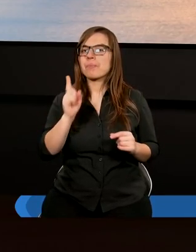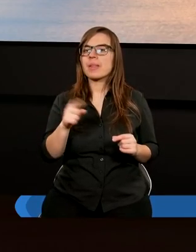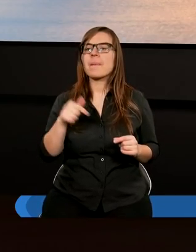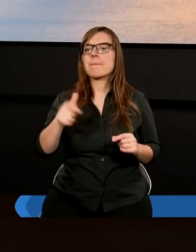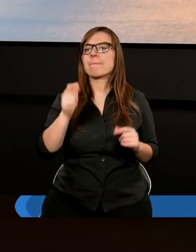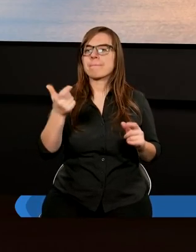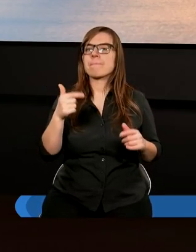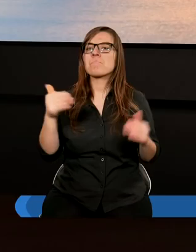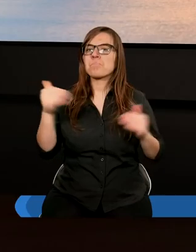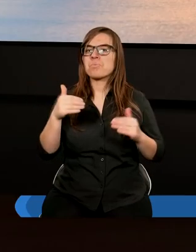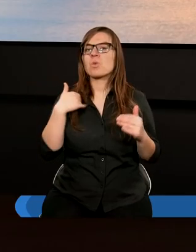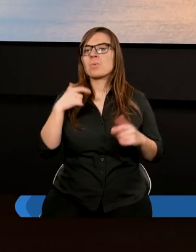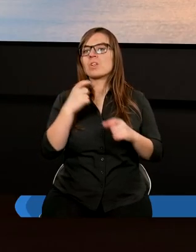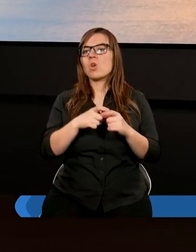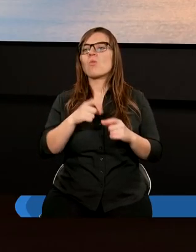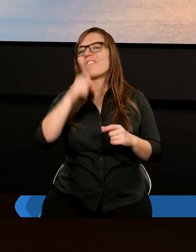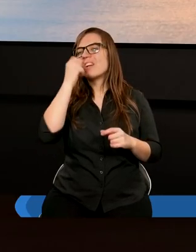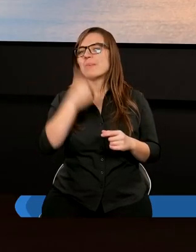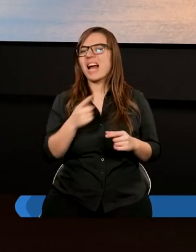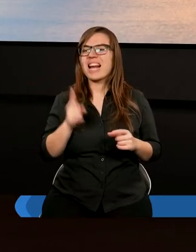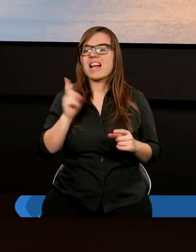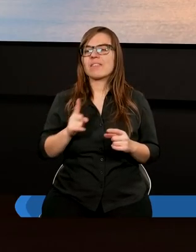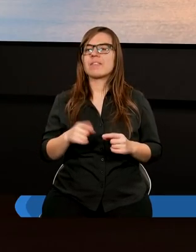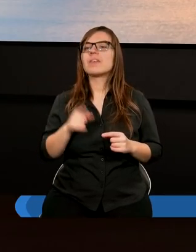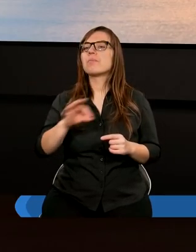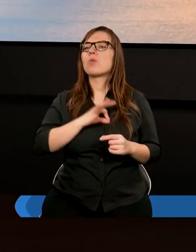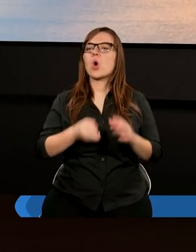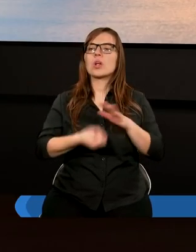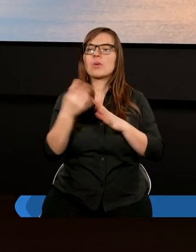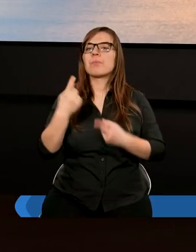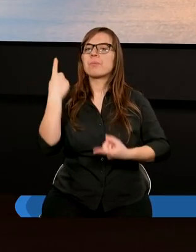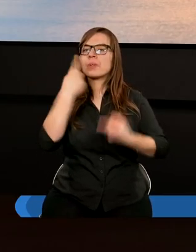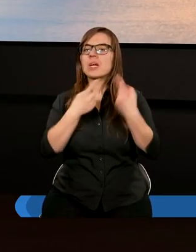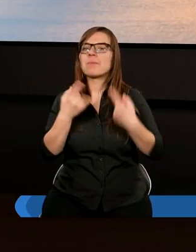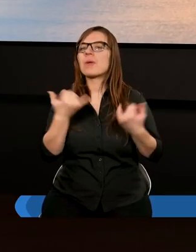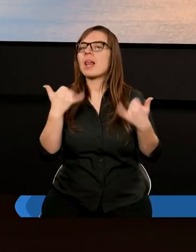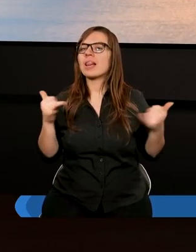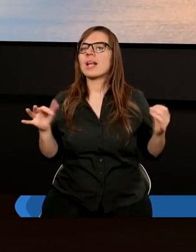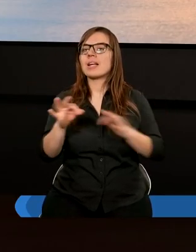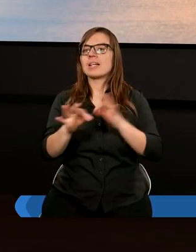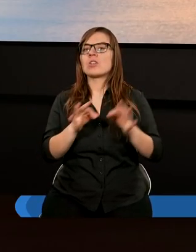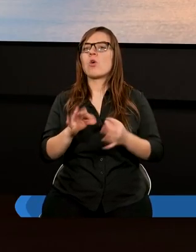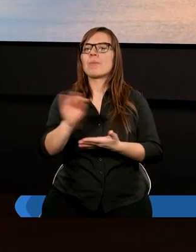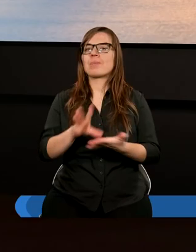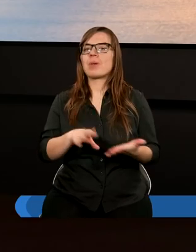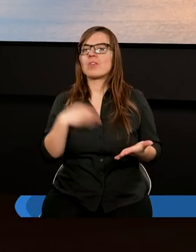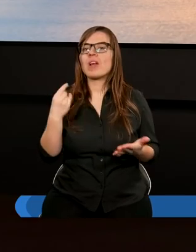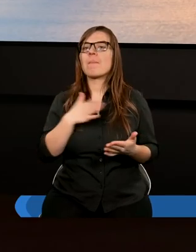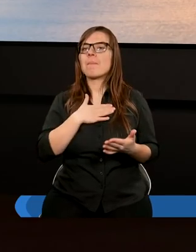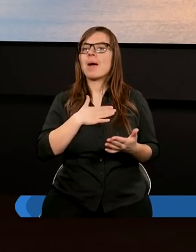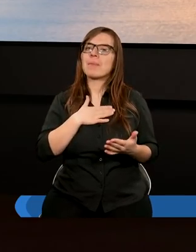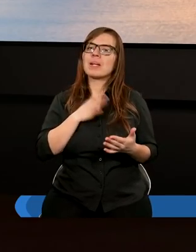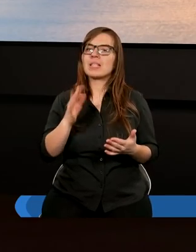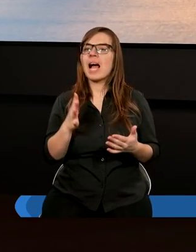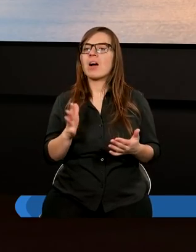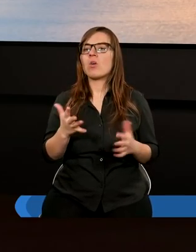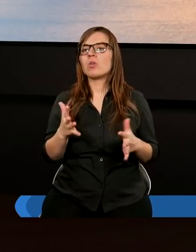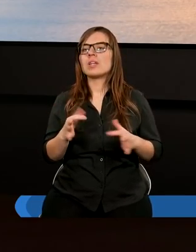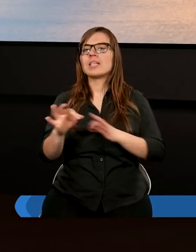może to być dosłownie przekleństwo. Moi drodzy, pomyślmy o inne historie biblijnej. Mamy taką